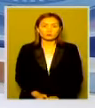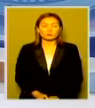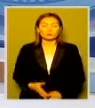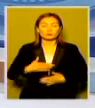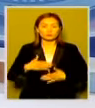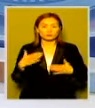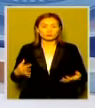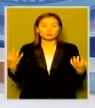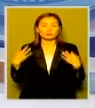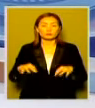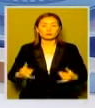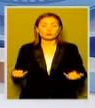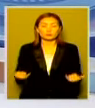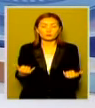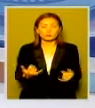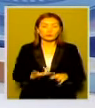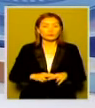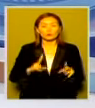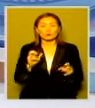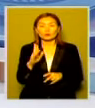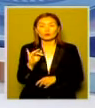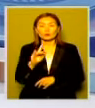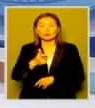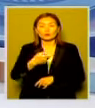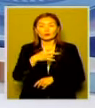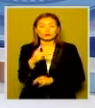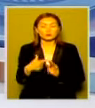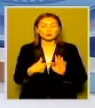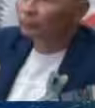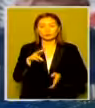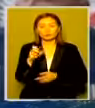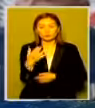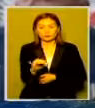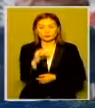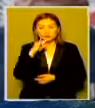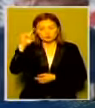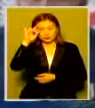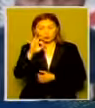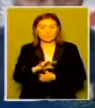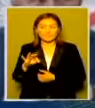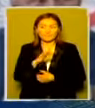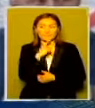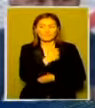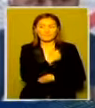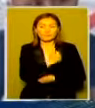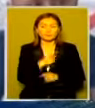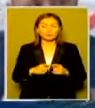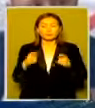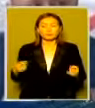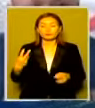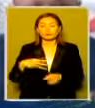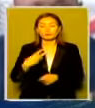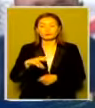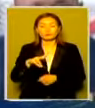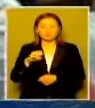Rizamız azat elden yerlerine. Osunday atağımen Kurmanqazı ауданында 7 мамыр Қазақстан Республикасы қарулы күштерінің құрылғанына 30